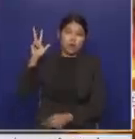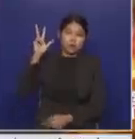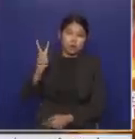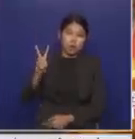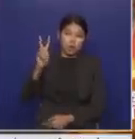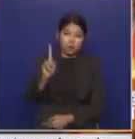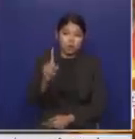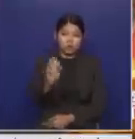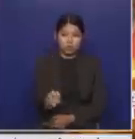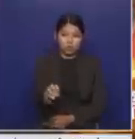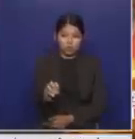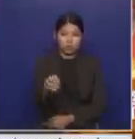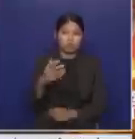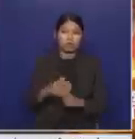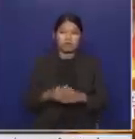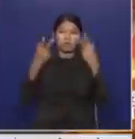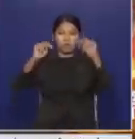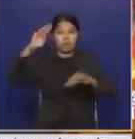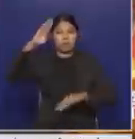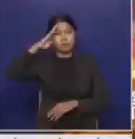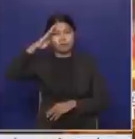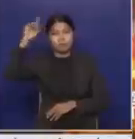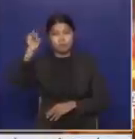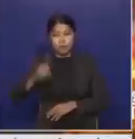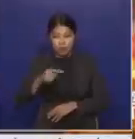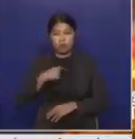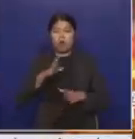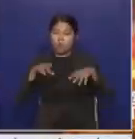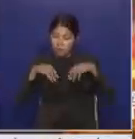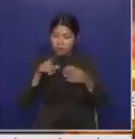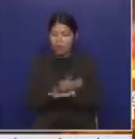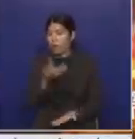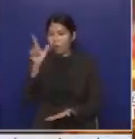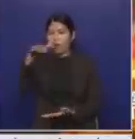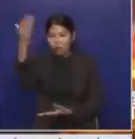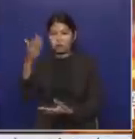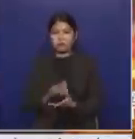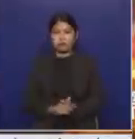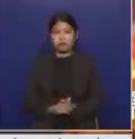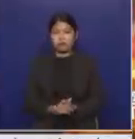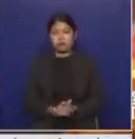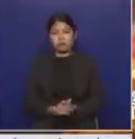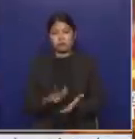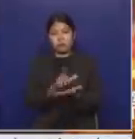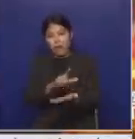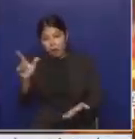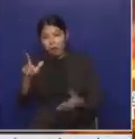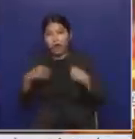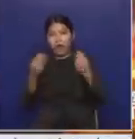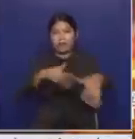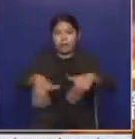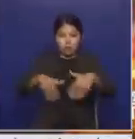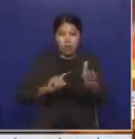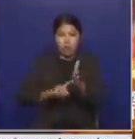3210คนเอกประยุทธ์จันทร์โอชาท่านเสียสละลาออกจะครับลาออกเพื่อให้ประชาชน